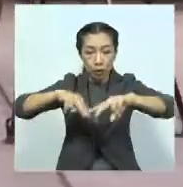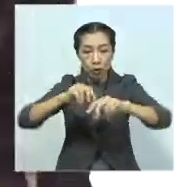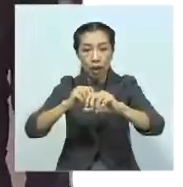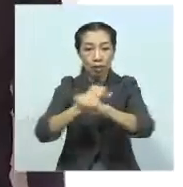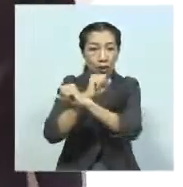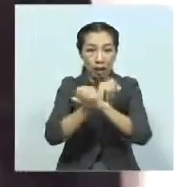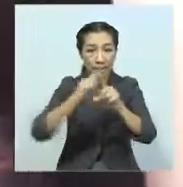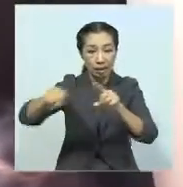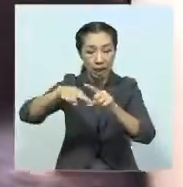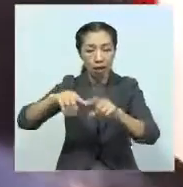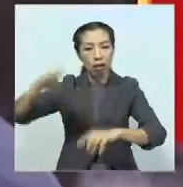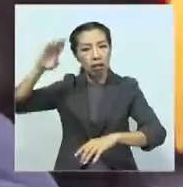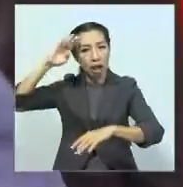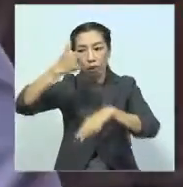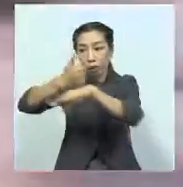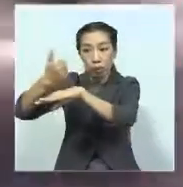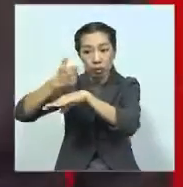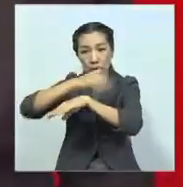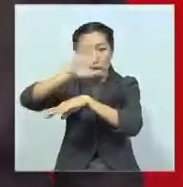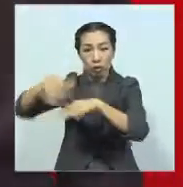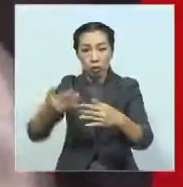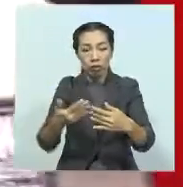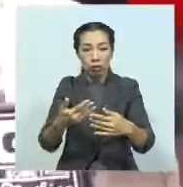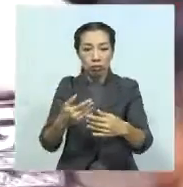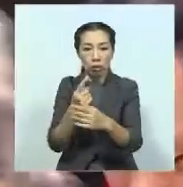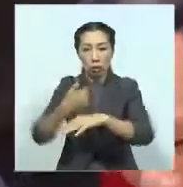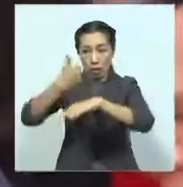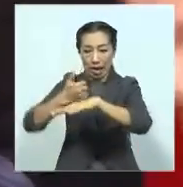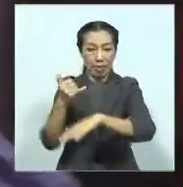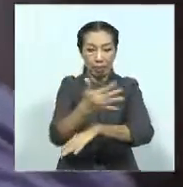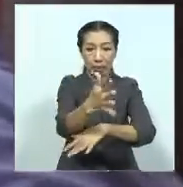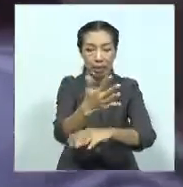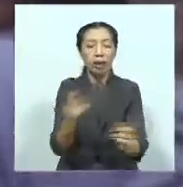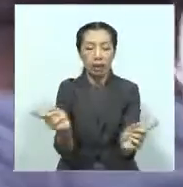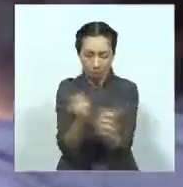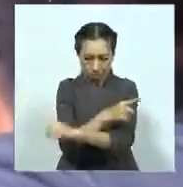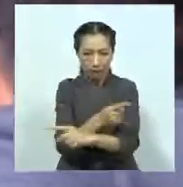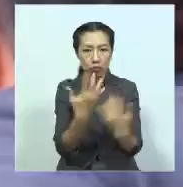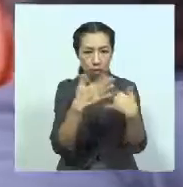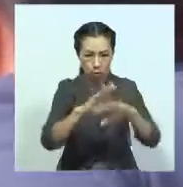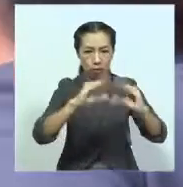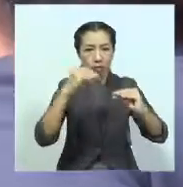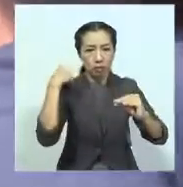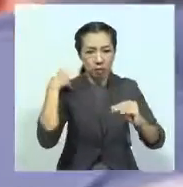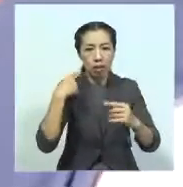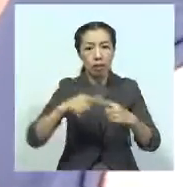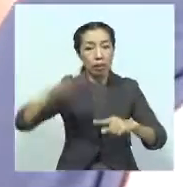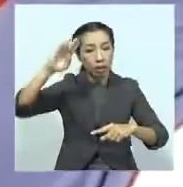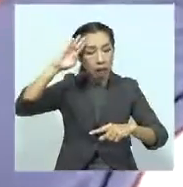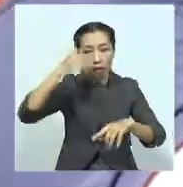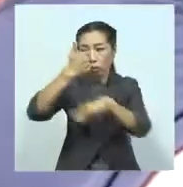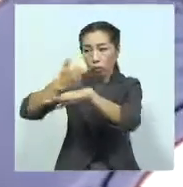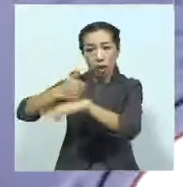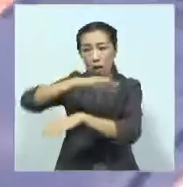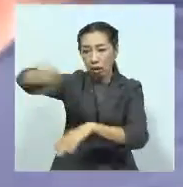าร่วมประชุมแต่ได้ส่งผู้แทนผู้บัญชาการเหล่าทัพเข้าร่วมประชุมแทนแล้วก็มีรายงานข่าวยืนยันว่าผู้บัญชาการเหล่าทัพทั้งหมด